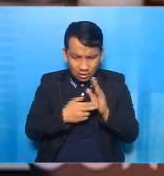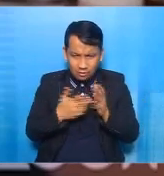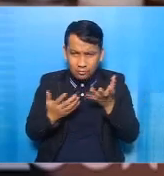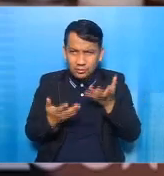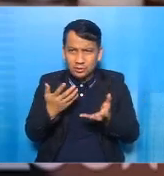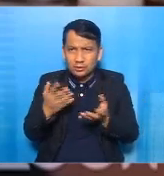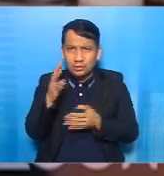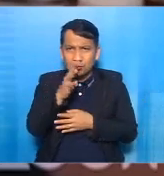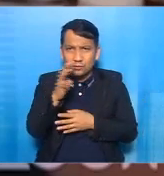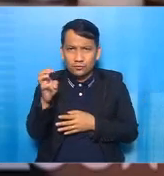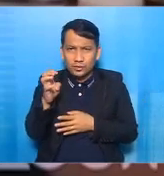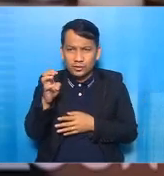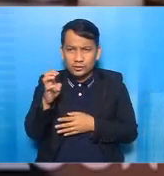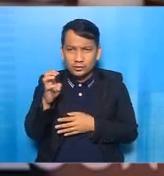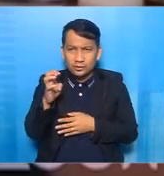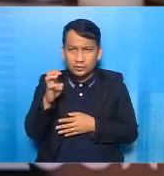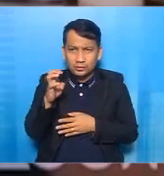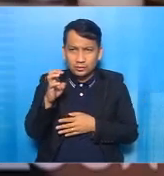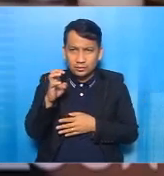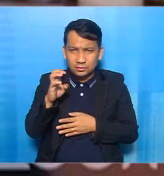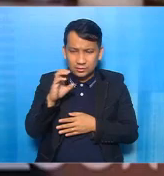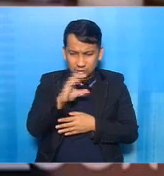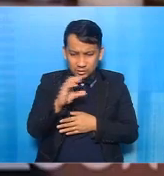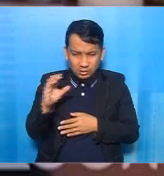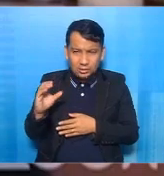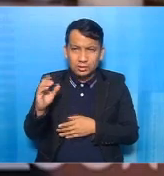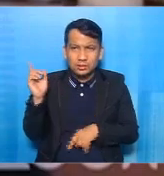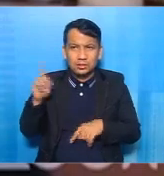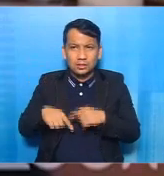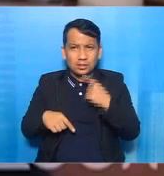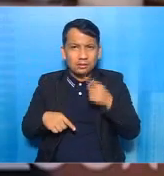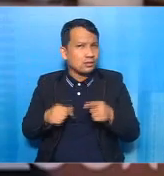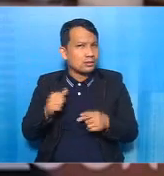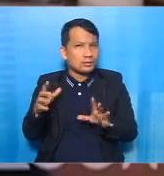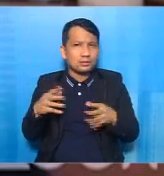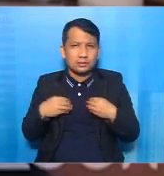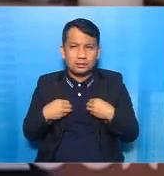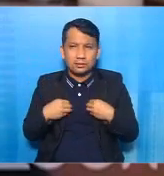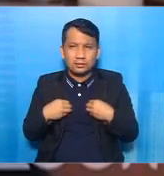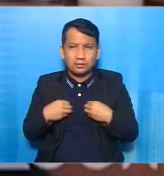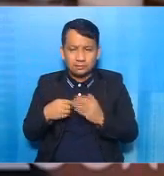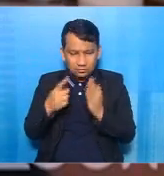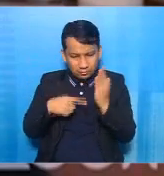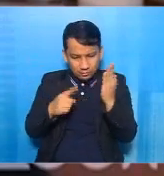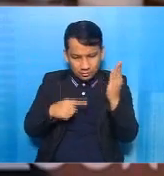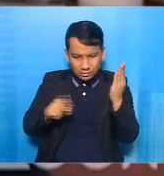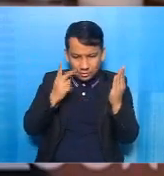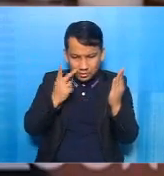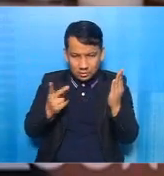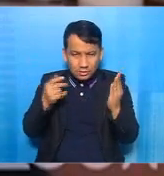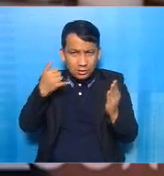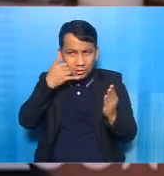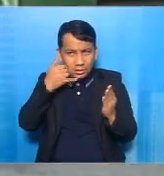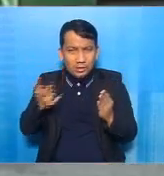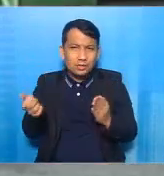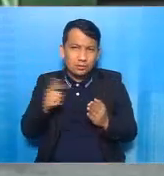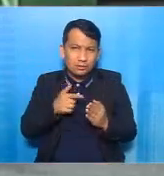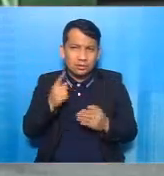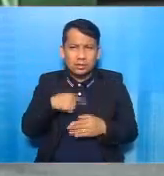almost 400 degrees no, na Celsius. And that is unacceptable. Kaya chinek nila, itinawag nila yan sa